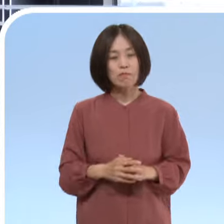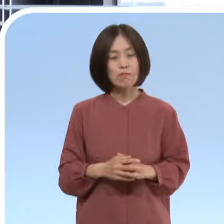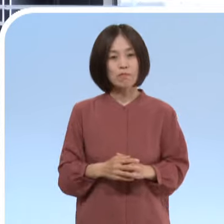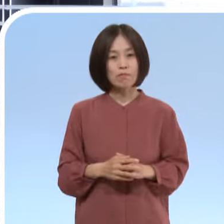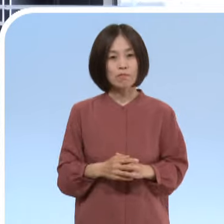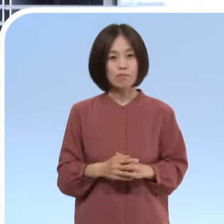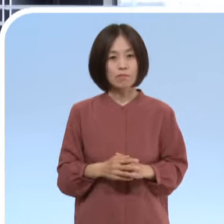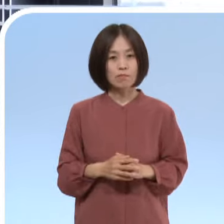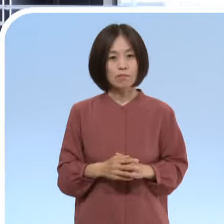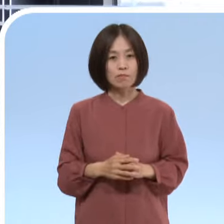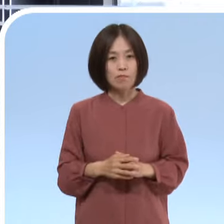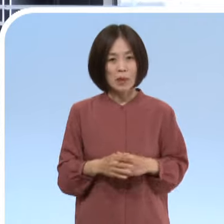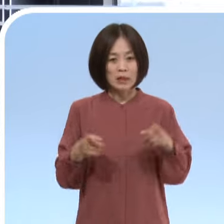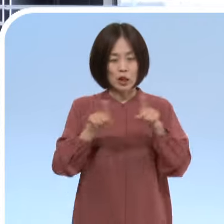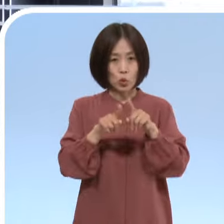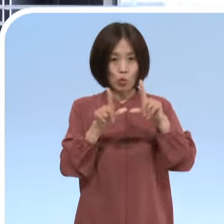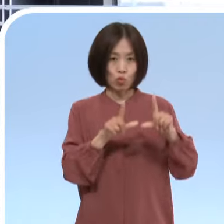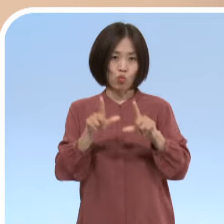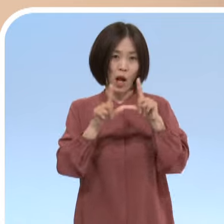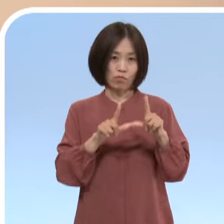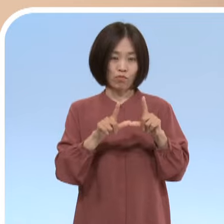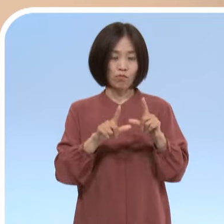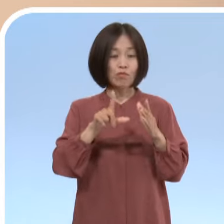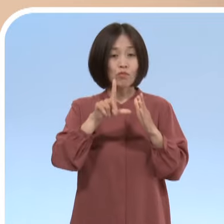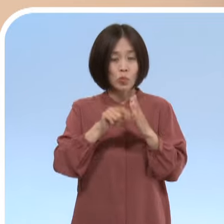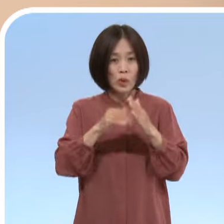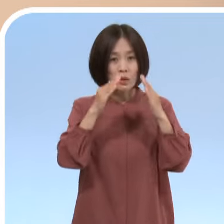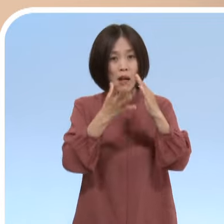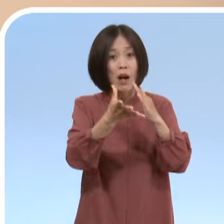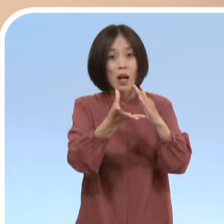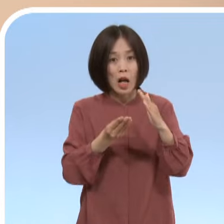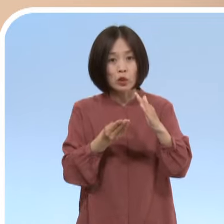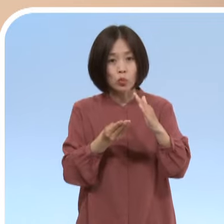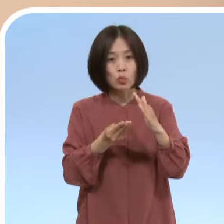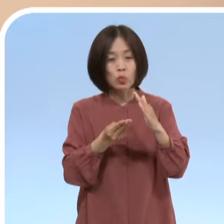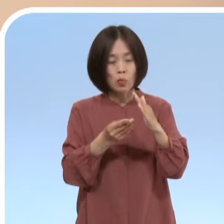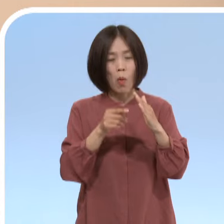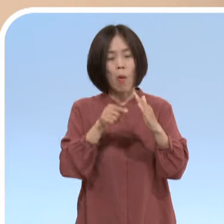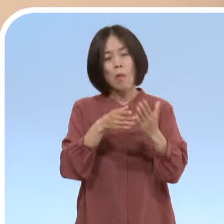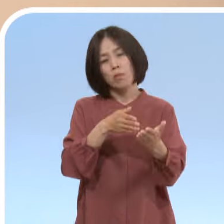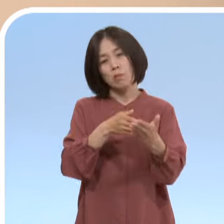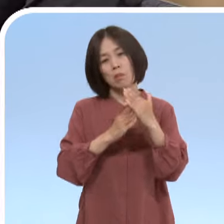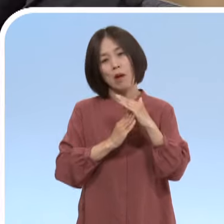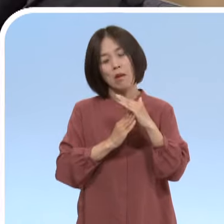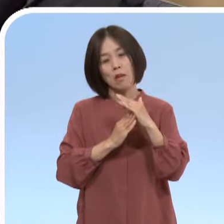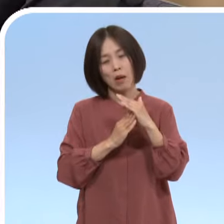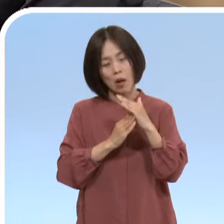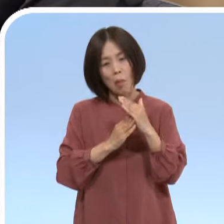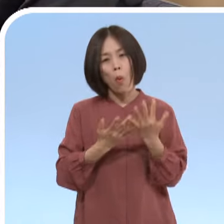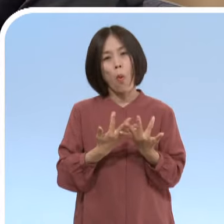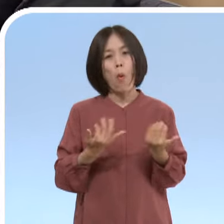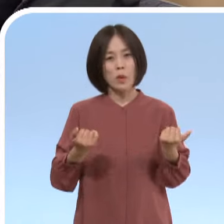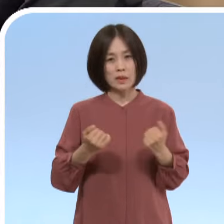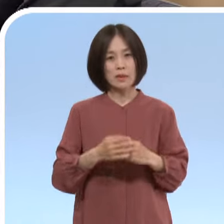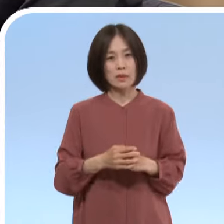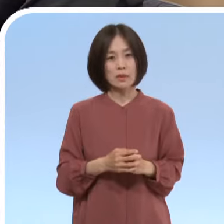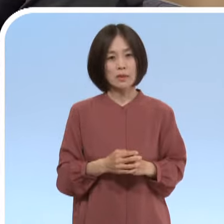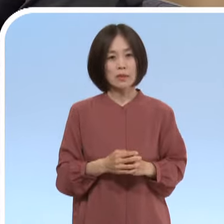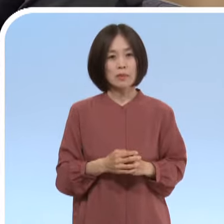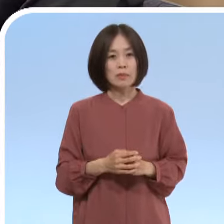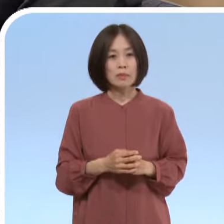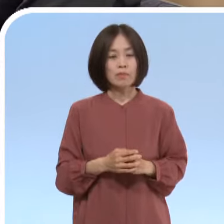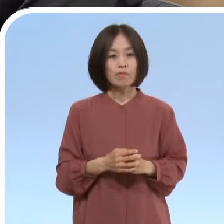そうですし、でやはりその一緒に暮らしましょうってなると、今度はそのお部屋を借りる時に NG が出たりすることも